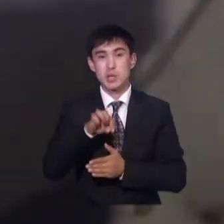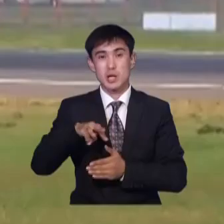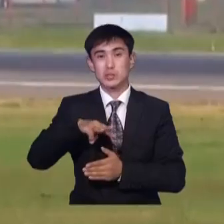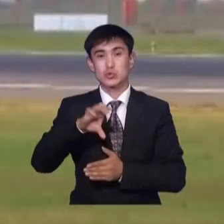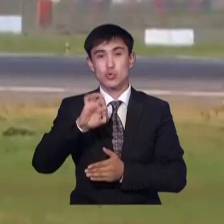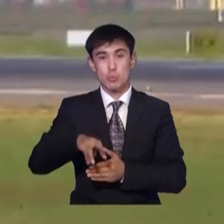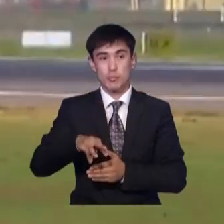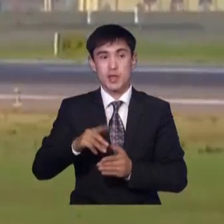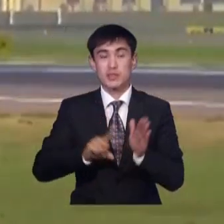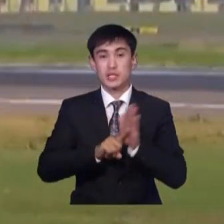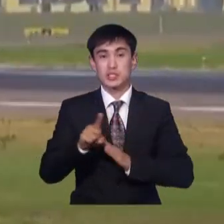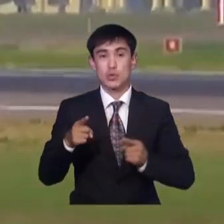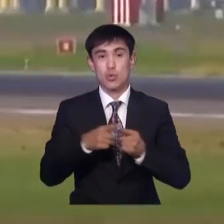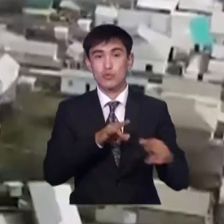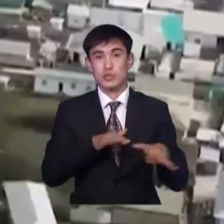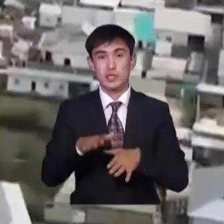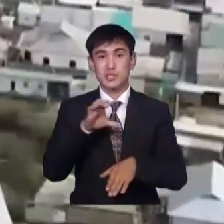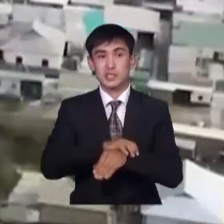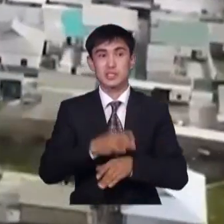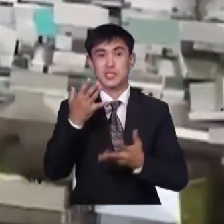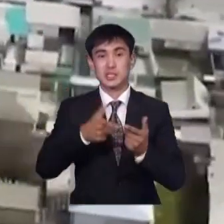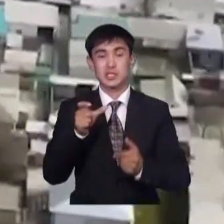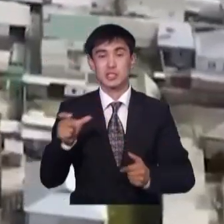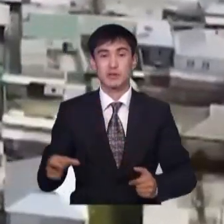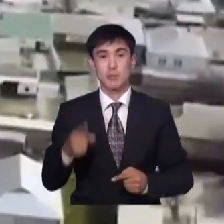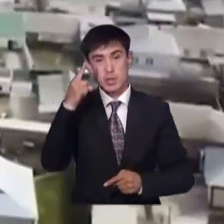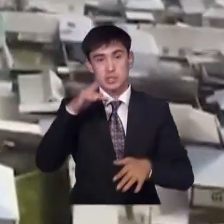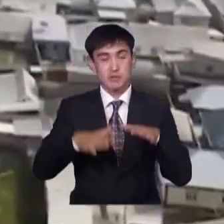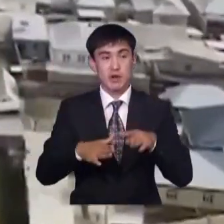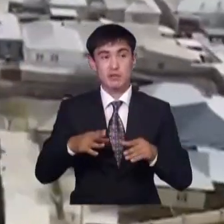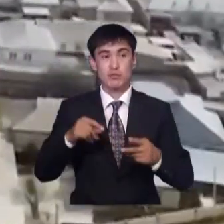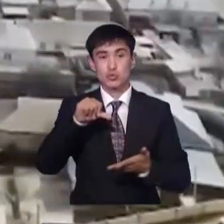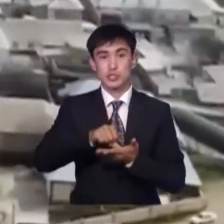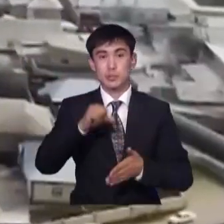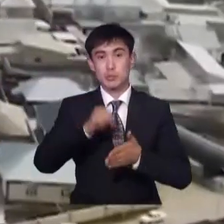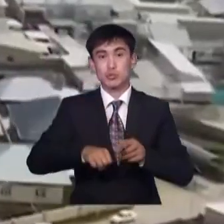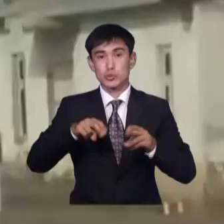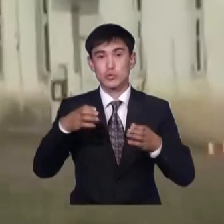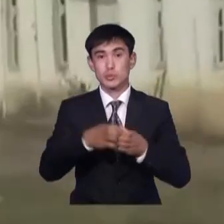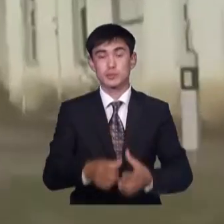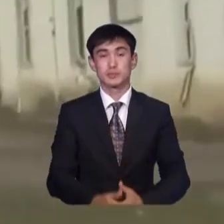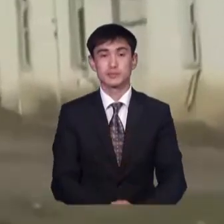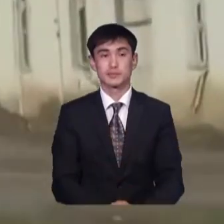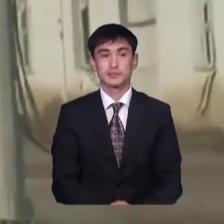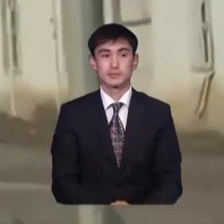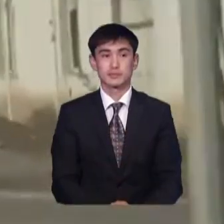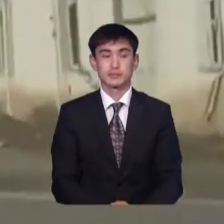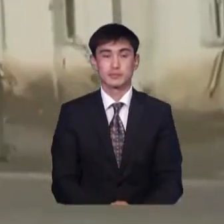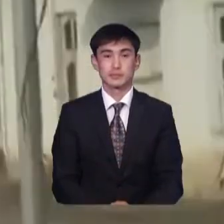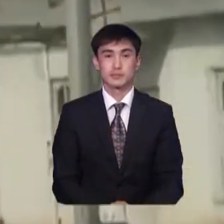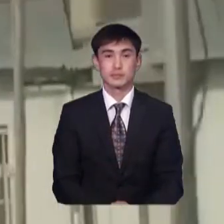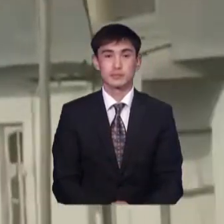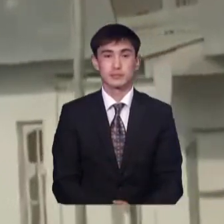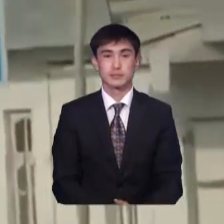суммов. Возбуждено уголовное дело. Задержано несколько человек, подозреваемых в участии в преступной группе. Карина Закриева по